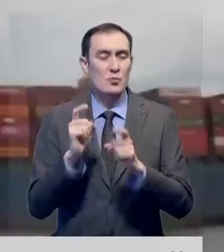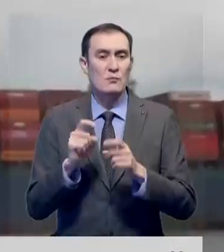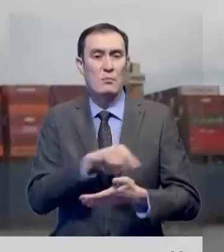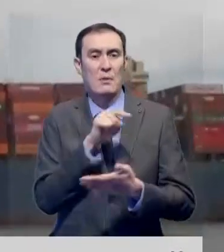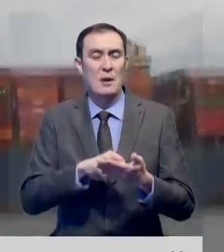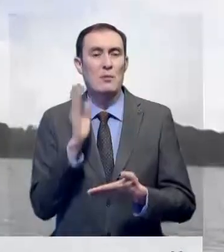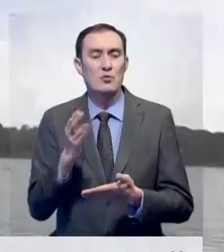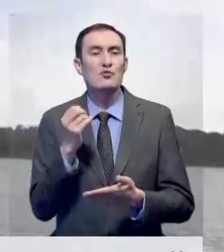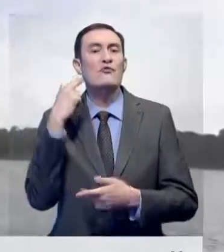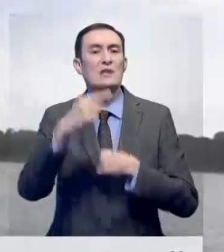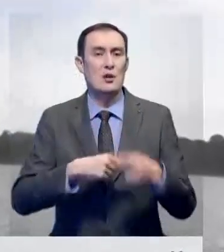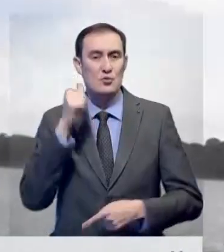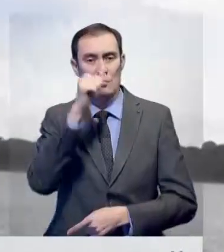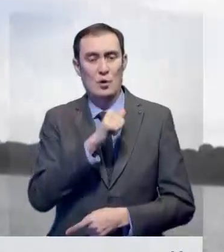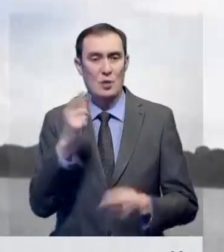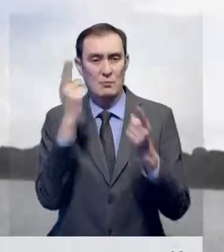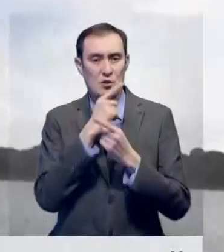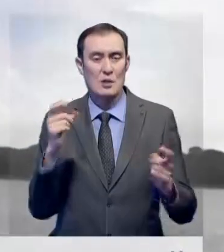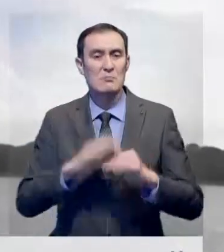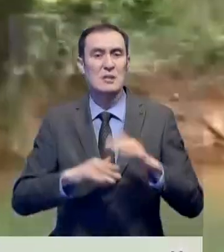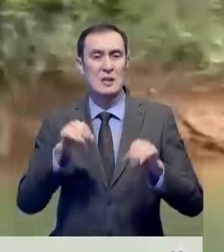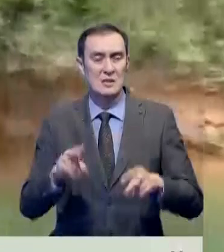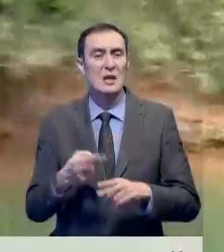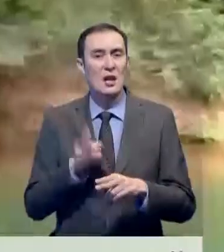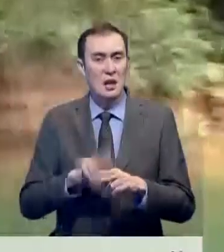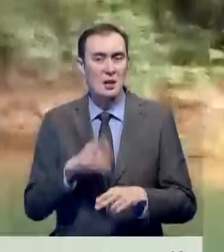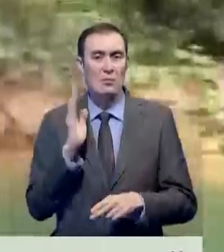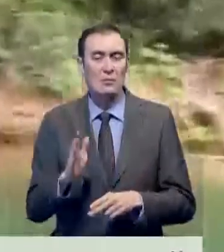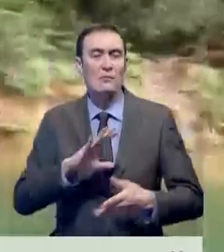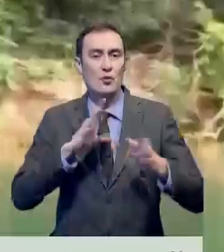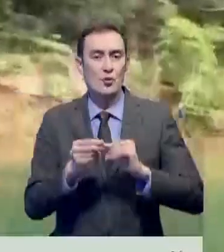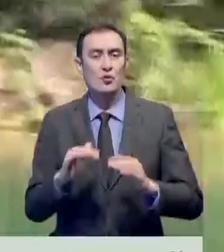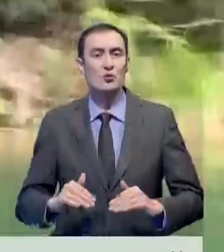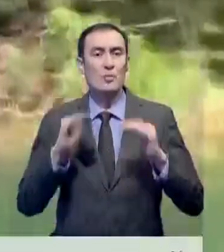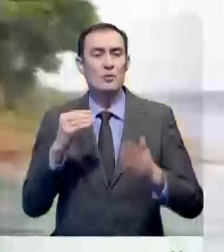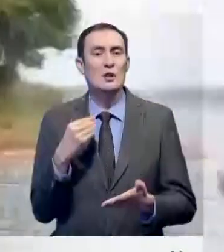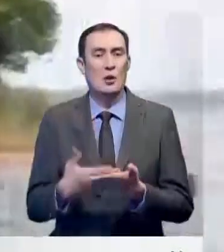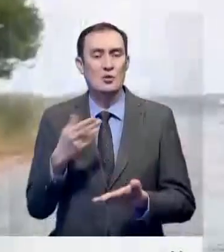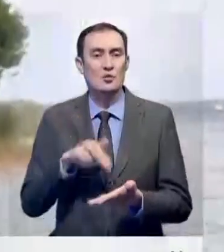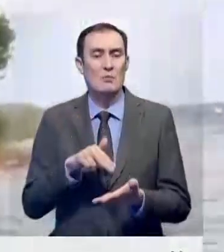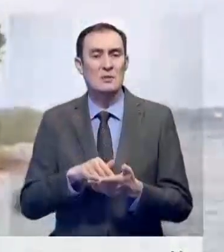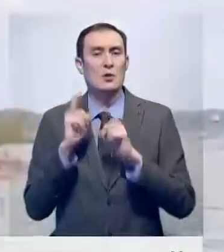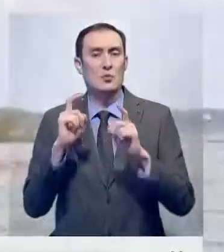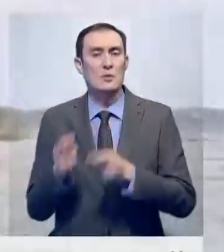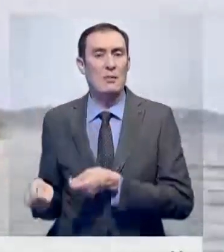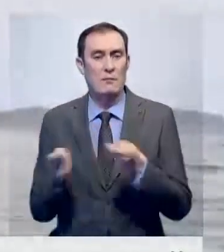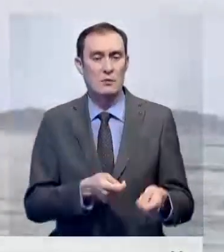проблемы продолжатся и в следующем году, отмечают эксперты. Это, в свою очередь, приведет к росту стоимости доставки.